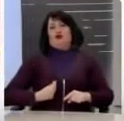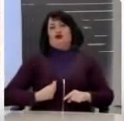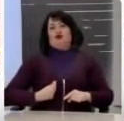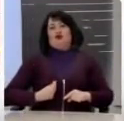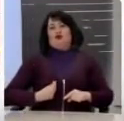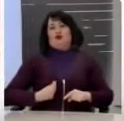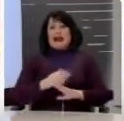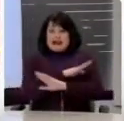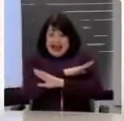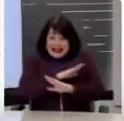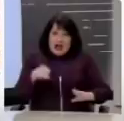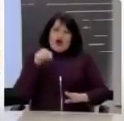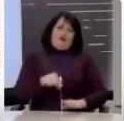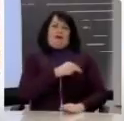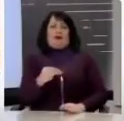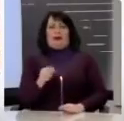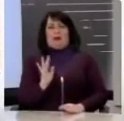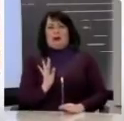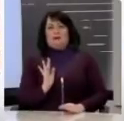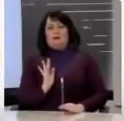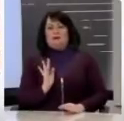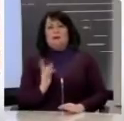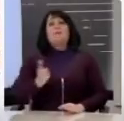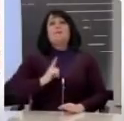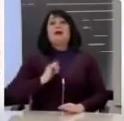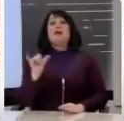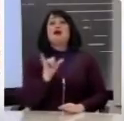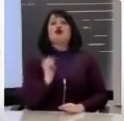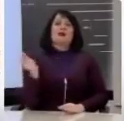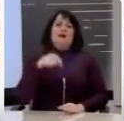Για να τελειώνουμε λοιπόν με αυτή την ιστορία. Το περιμένω εδώ την Πέμπτη.